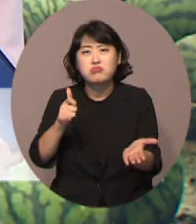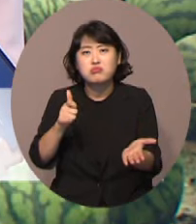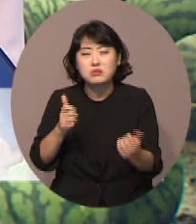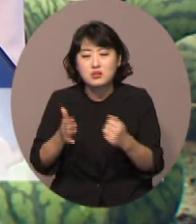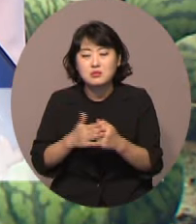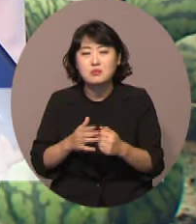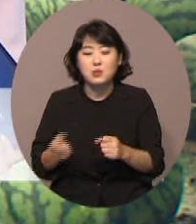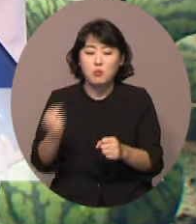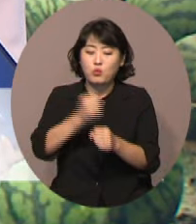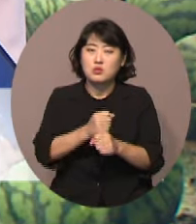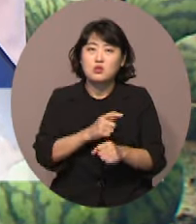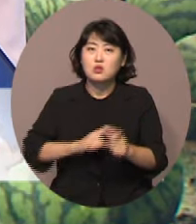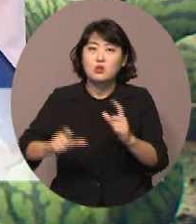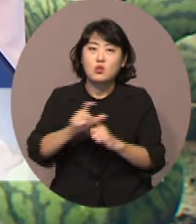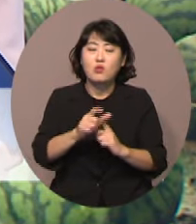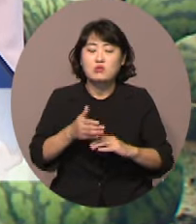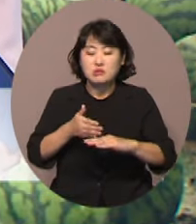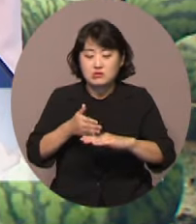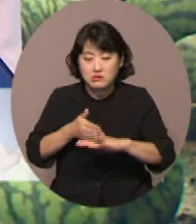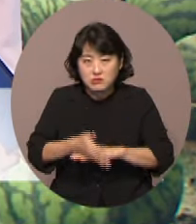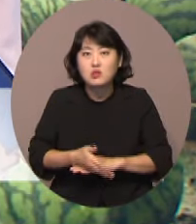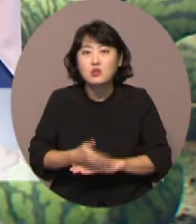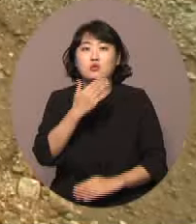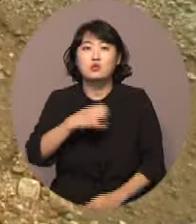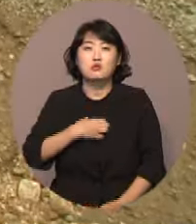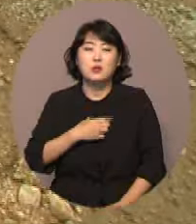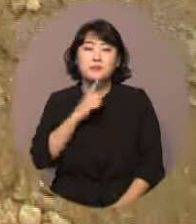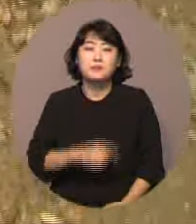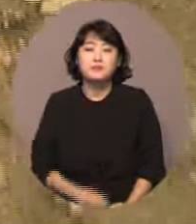우려도 나옵니다. 박선진 기자입니다.